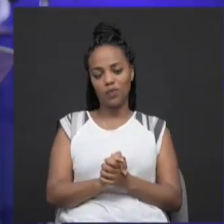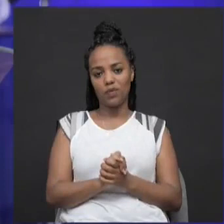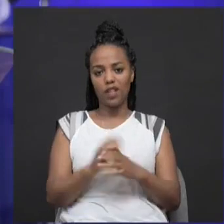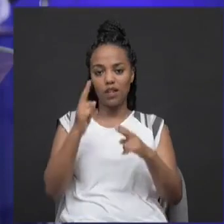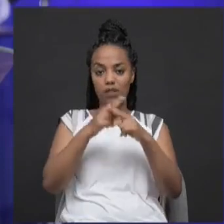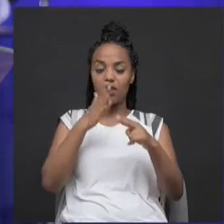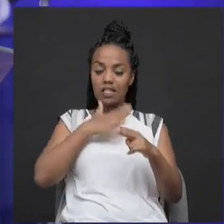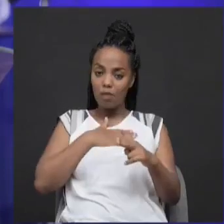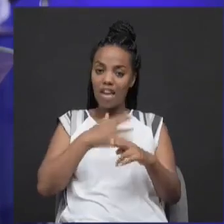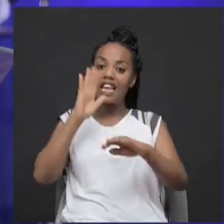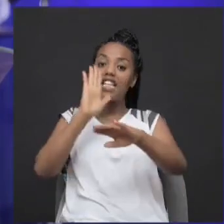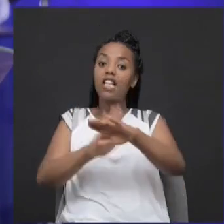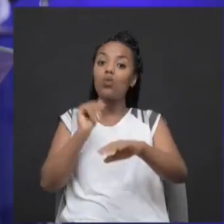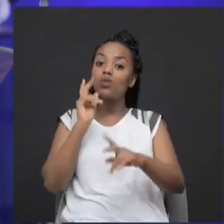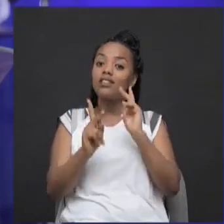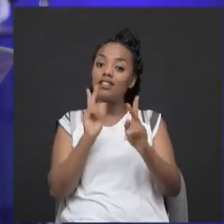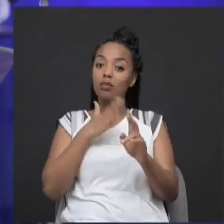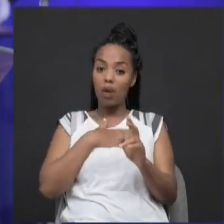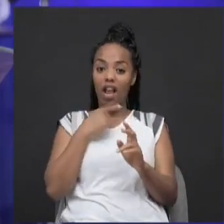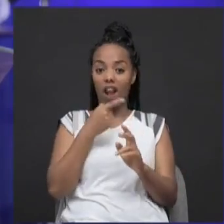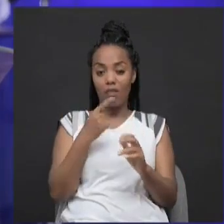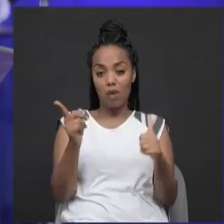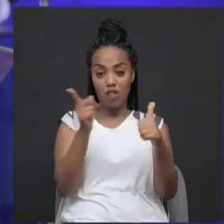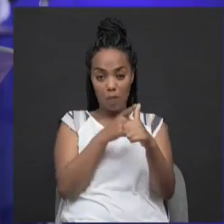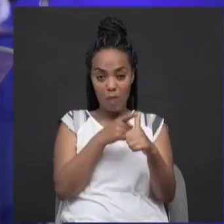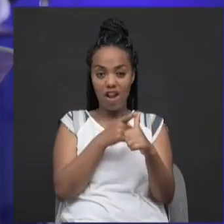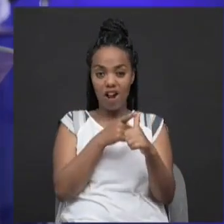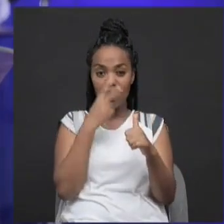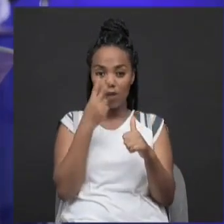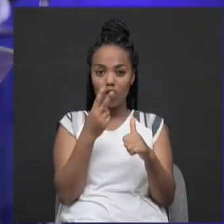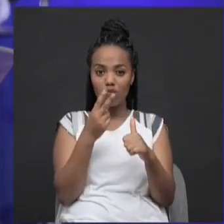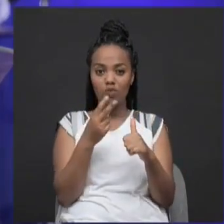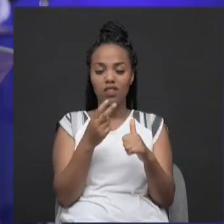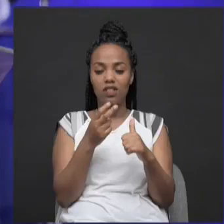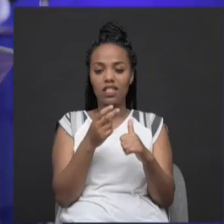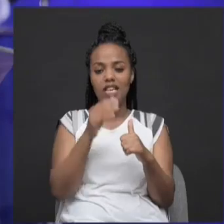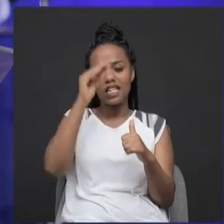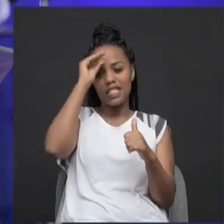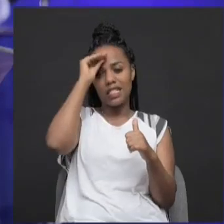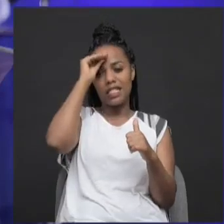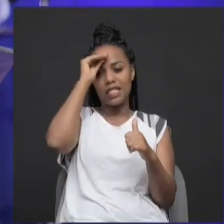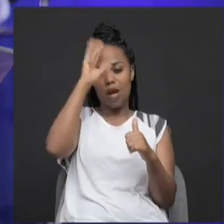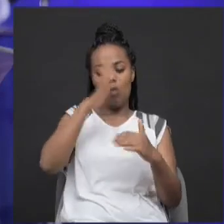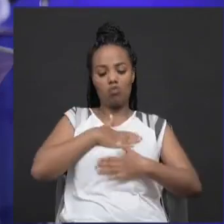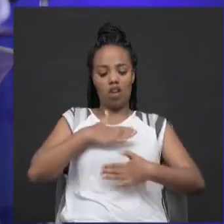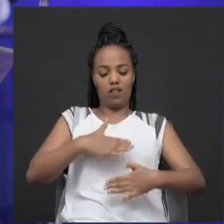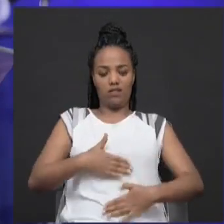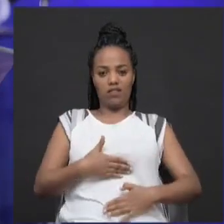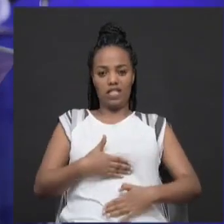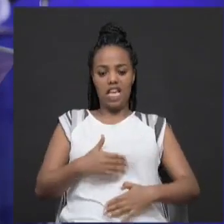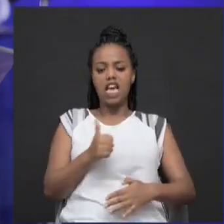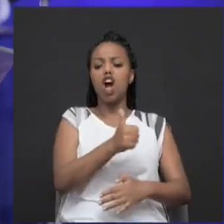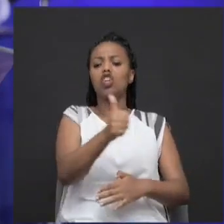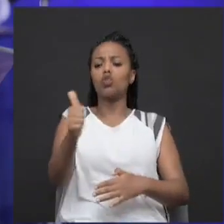በስሜ የተጠሩት ሕዝቤ ካለ በኋላ በመጀመሪያ ተመልከቱ፣ ምንም ነገር ሳይል በፊት ሰውነታቸውን